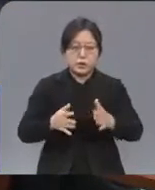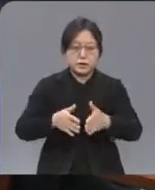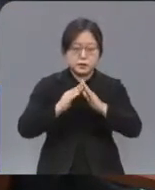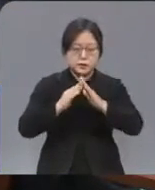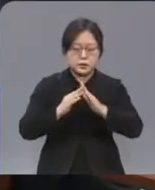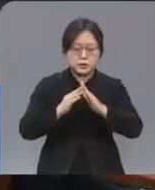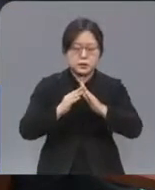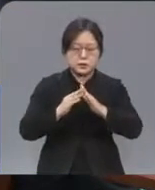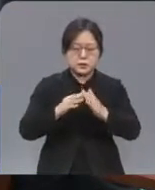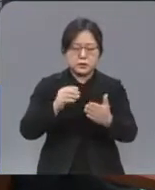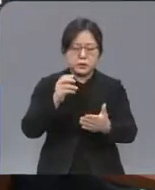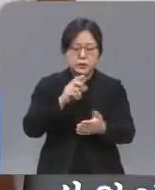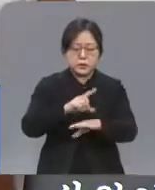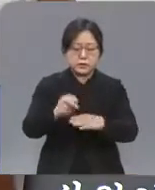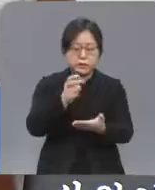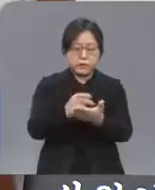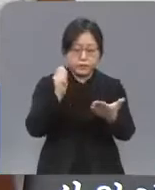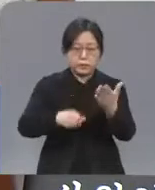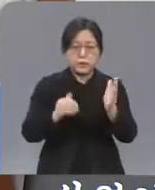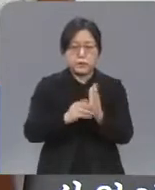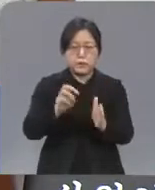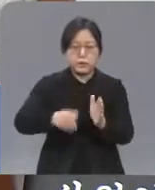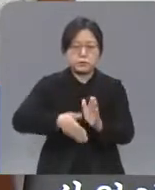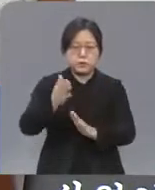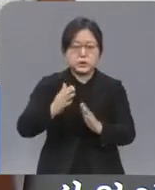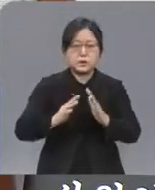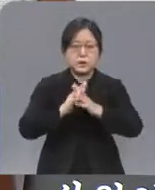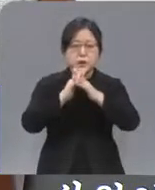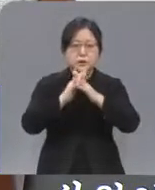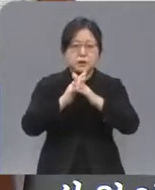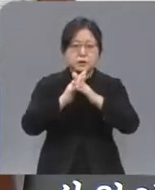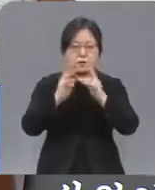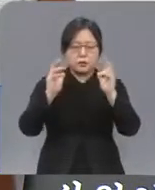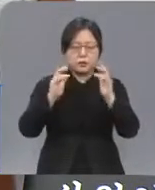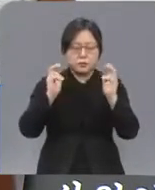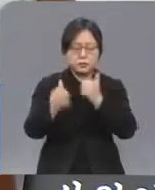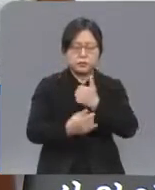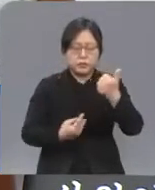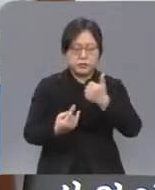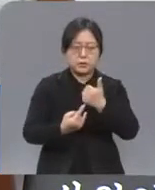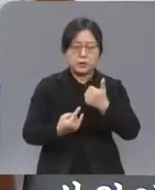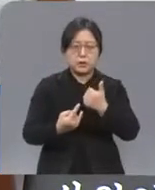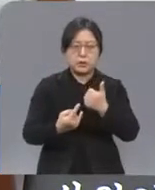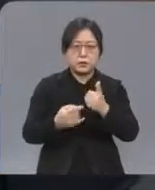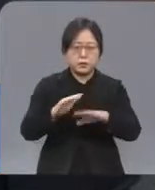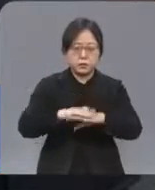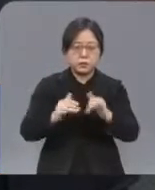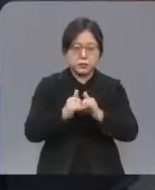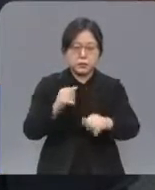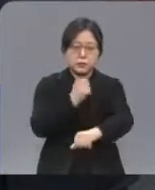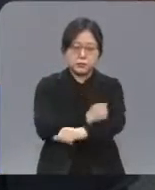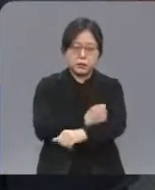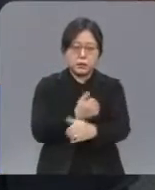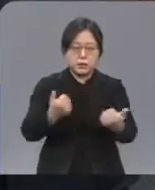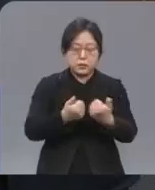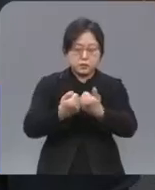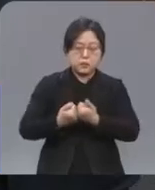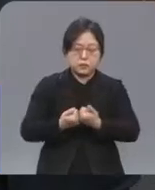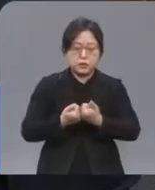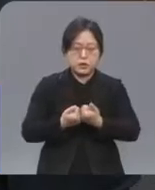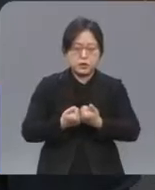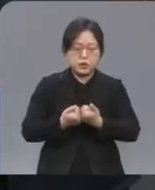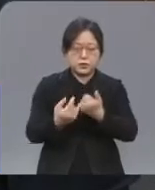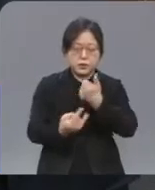설치 조례안을 통과시켰습니다. 광주시의회 산업건설위원회는 어제 광주시 농민수당 논의위원회 설치 및